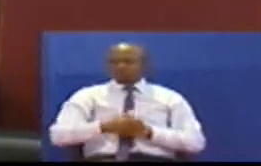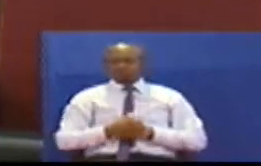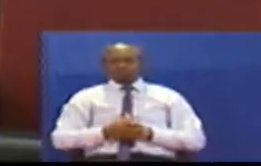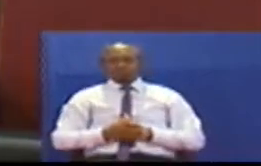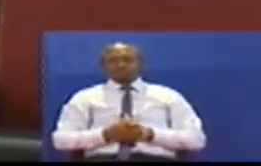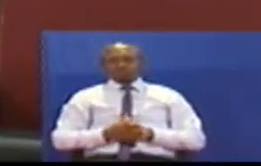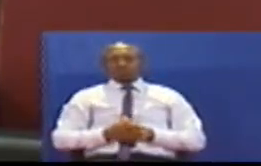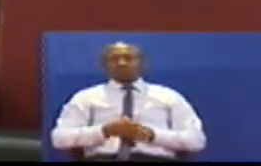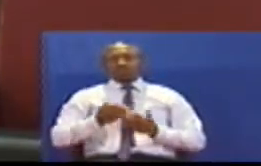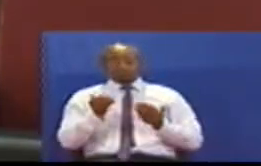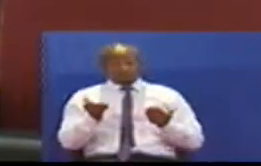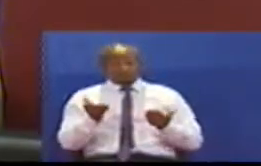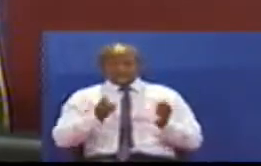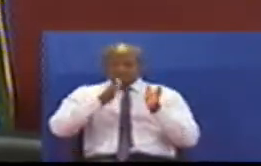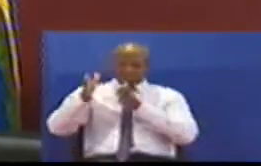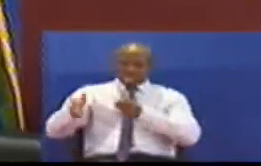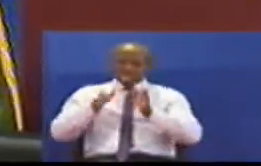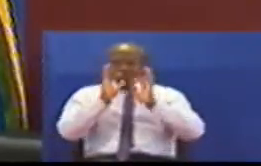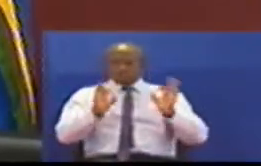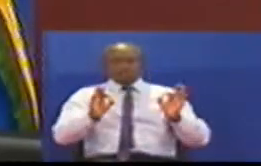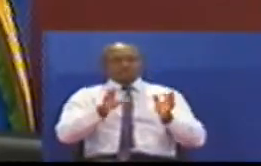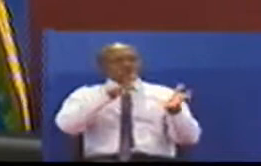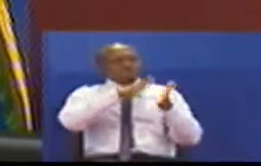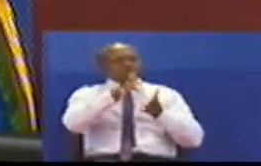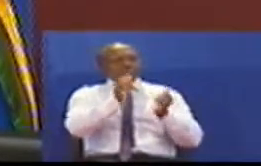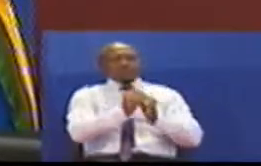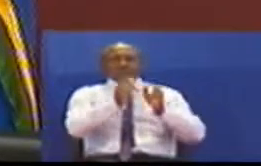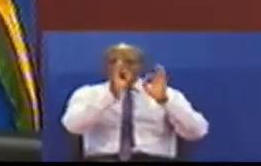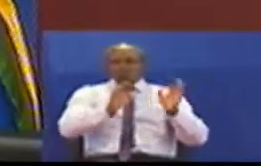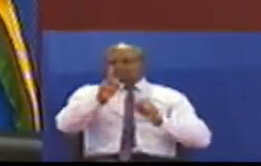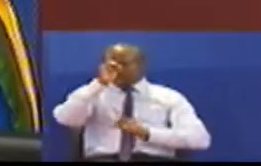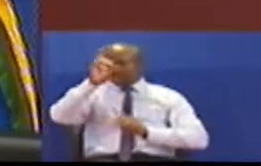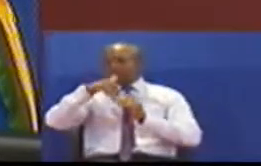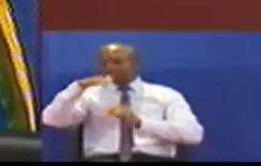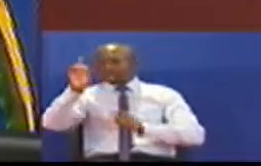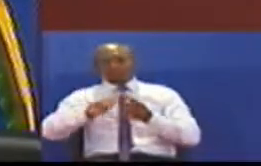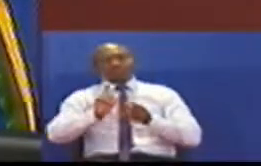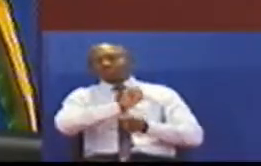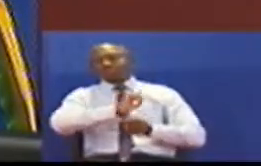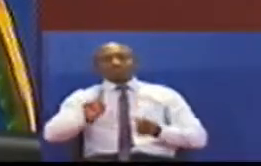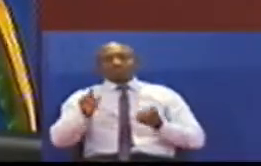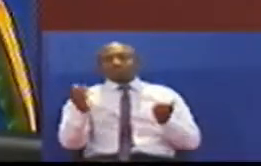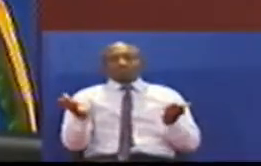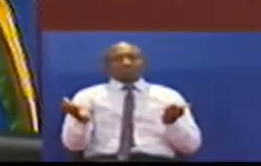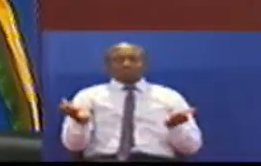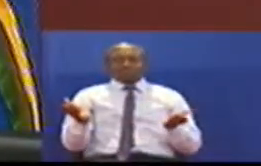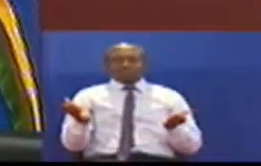kuweza kujipanga na kushuka na vitu ambavyo vinaeleweka zaidi kuliko